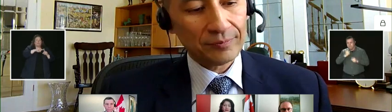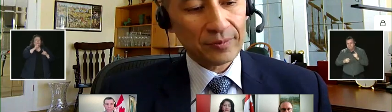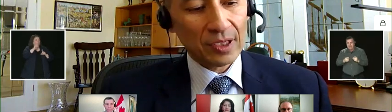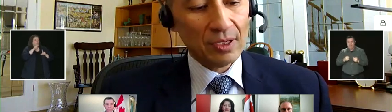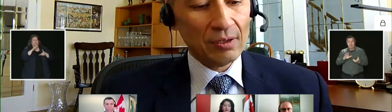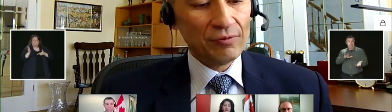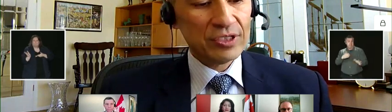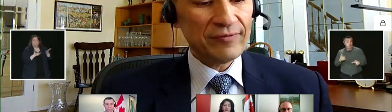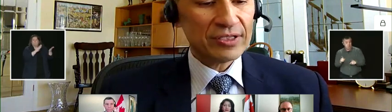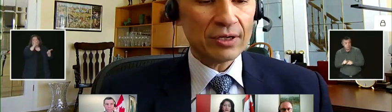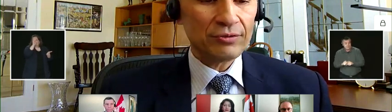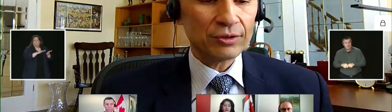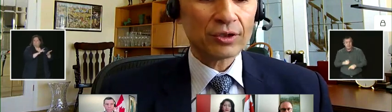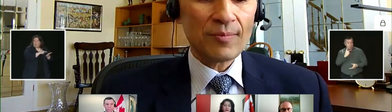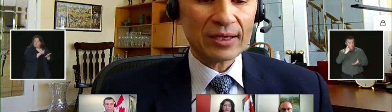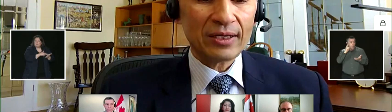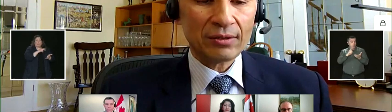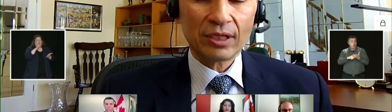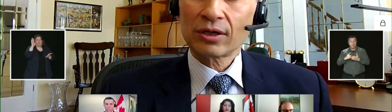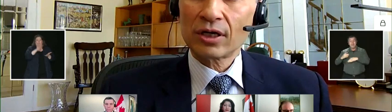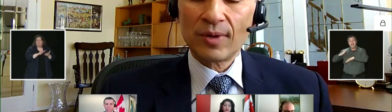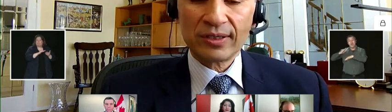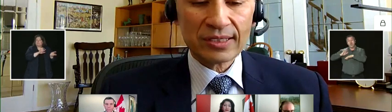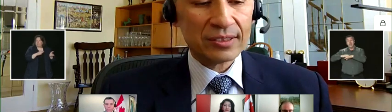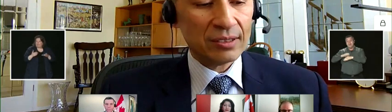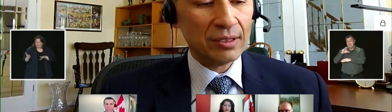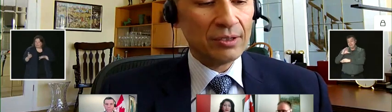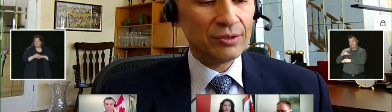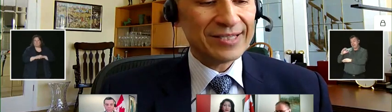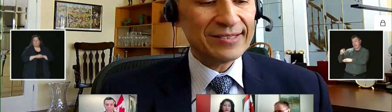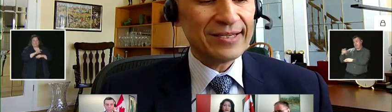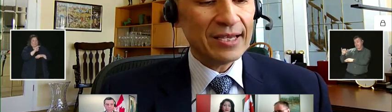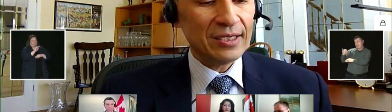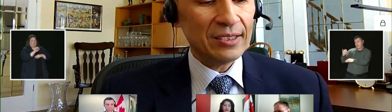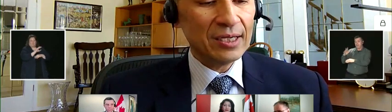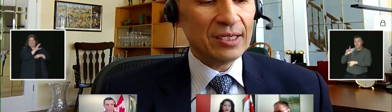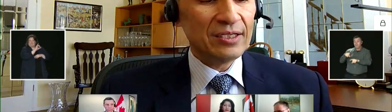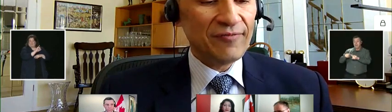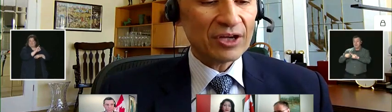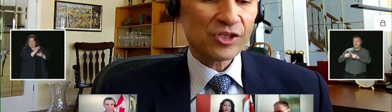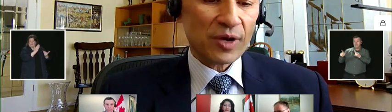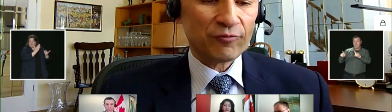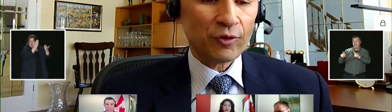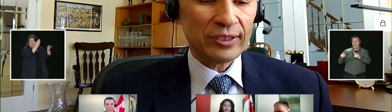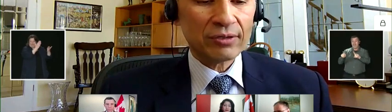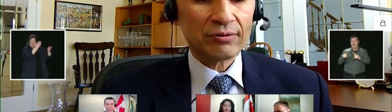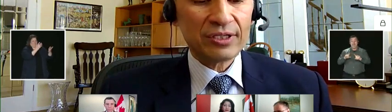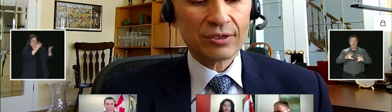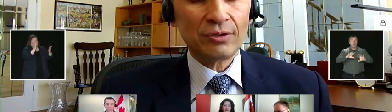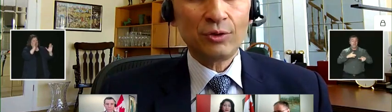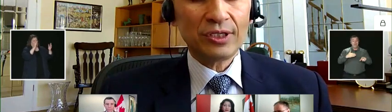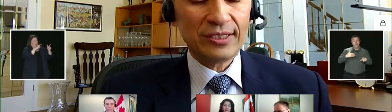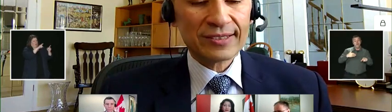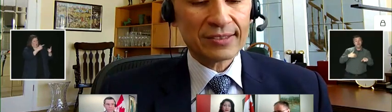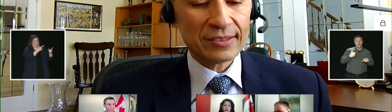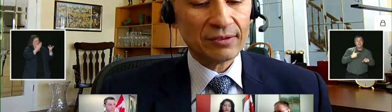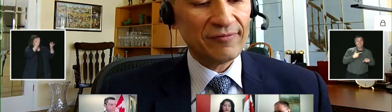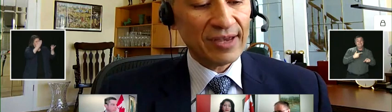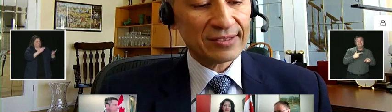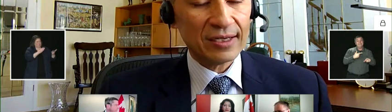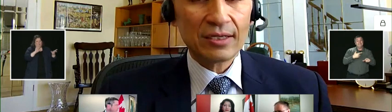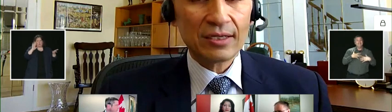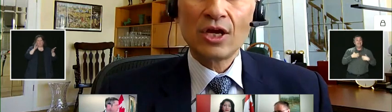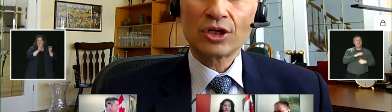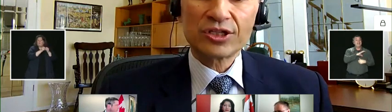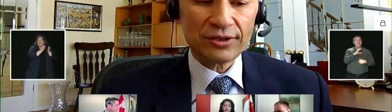mort. Vous avez sans doute remarqué que les recommandations du CCNI divergent parfois des conditions d'utilisation